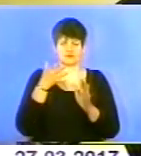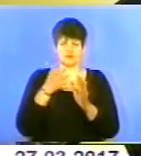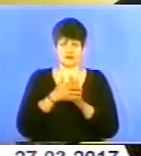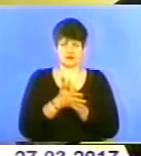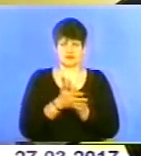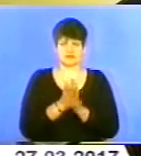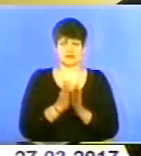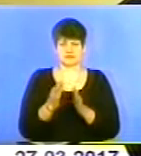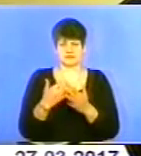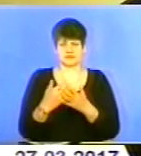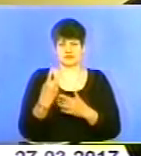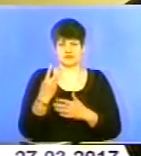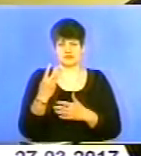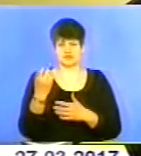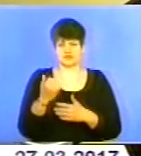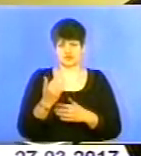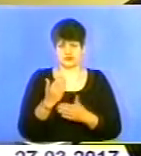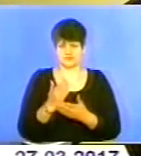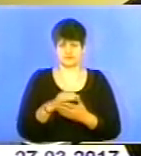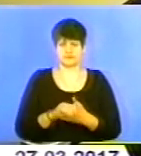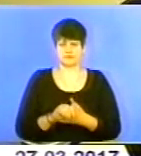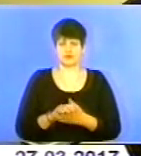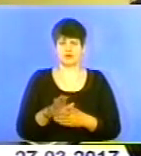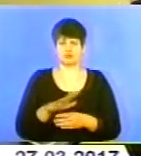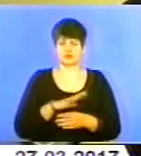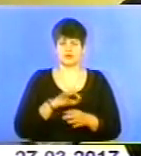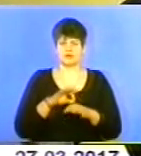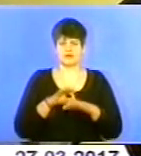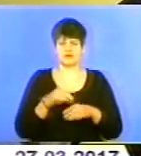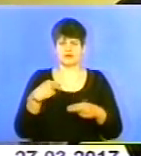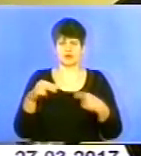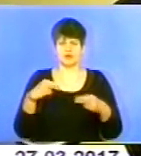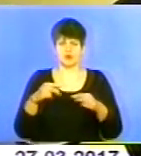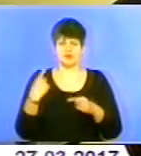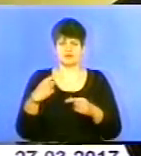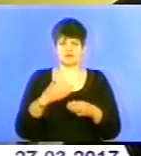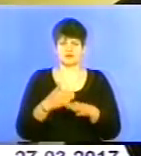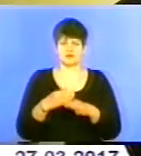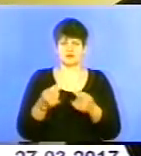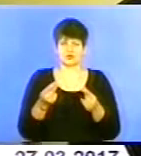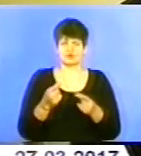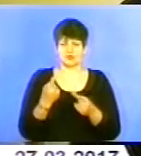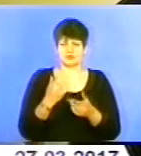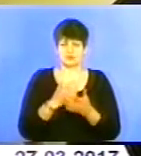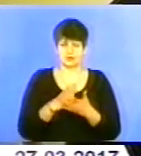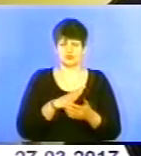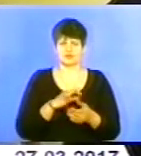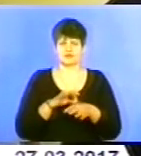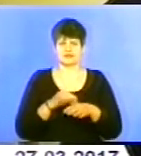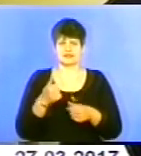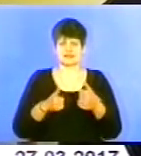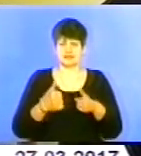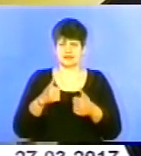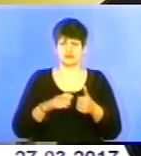діалізатори є на 2-3 тижні. Були проведені торги, область виділа гроші, гроші є. Були проведені тендер, були фірми,